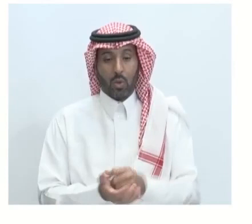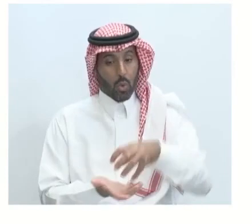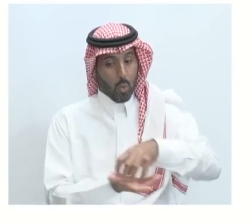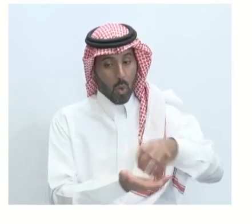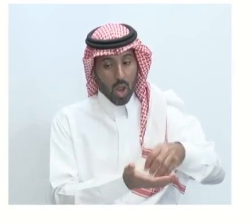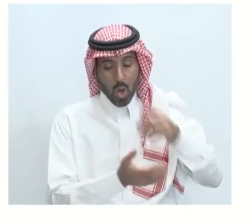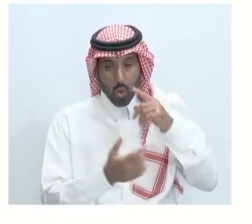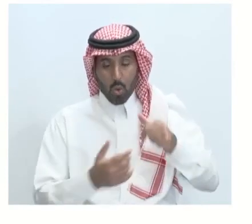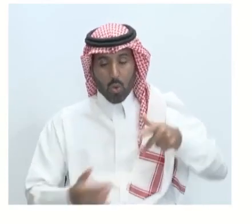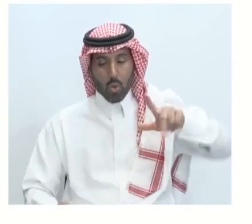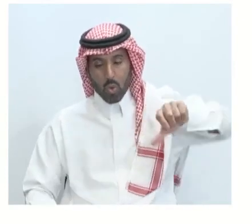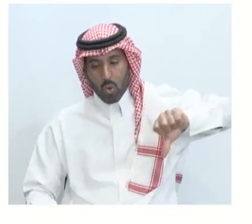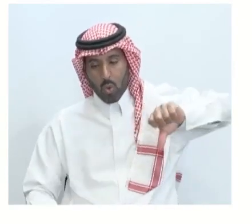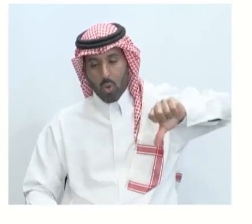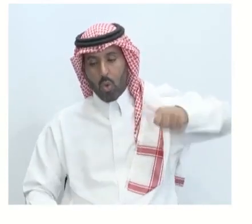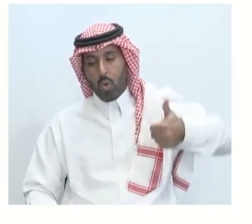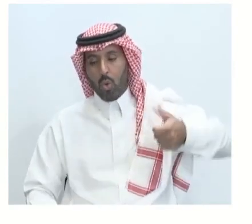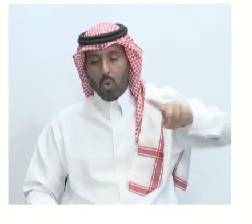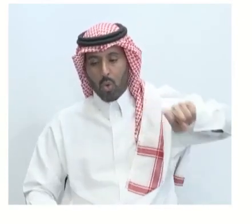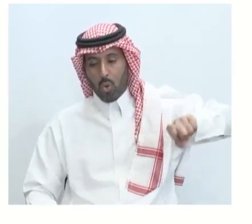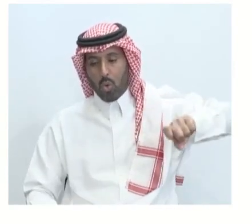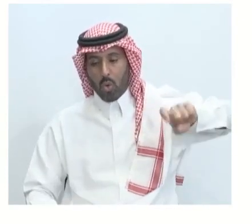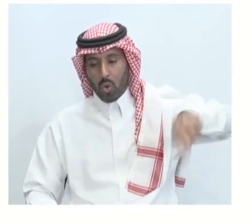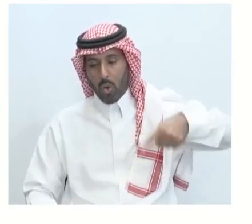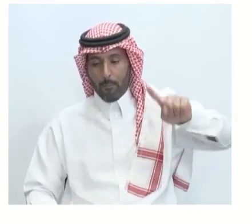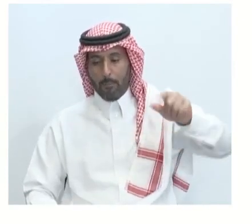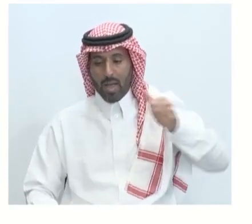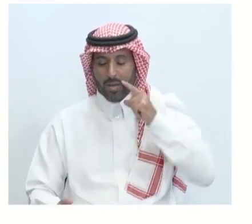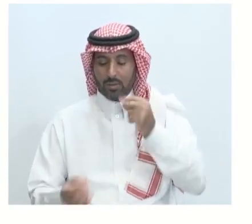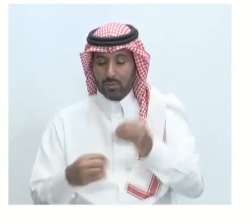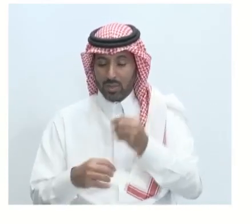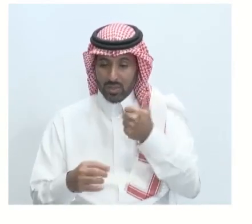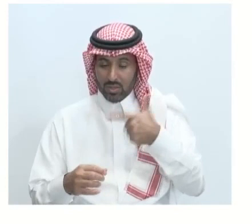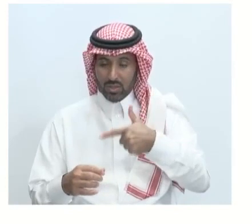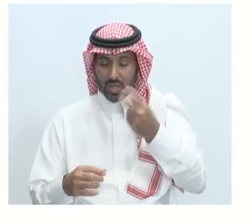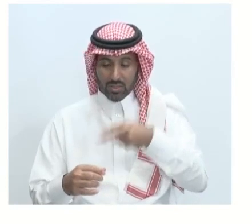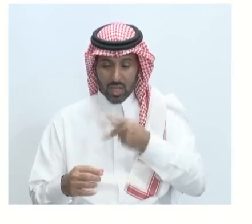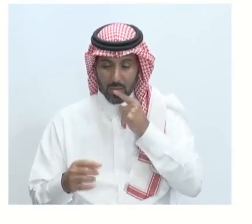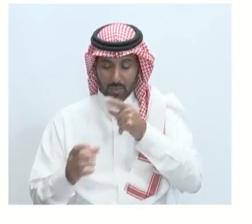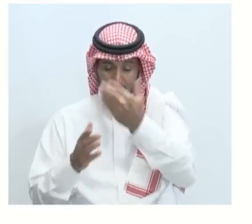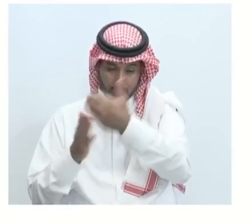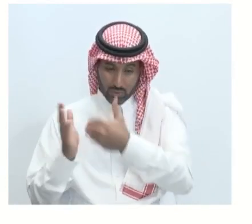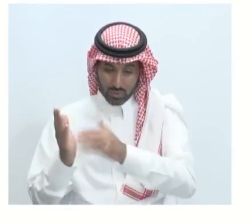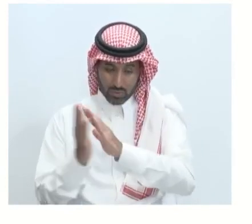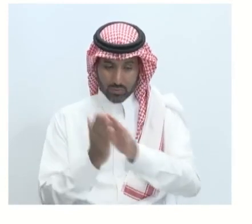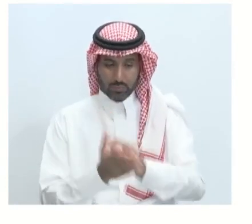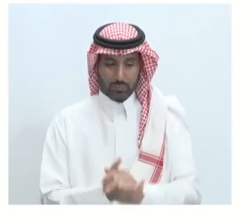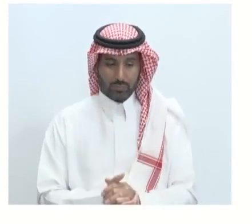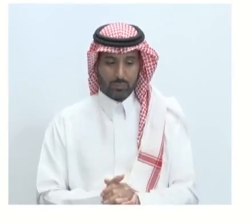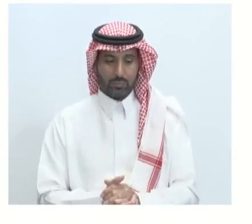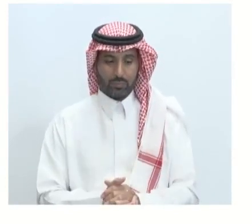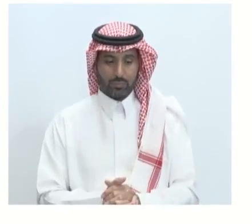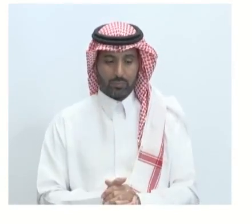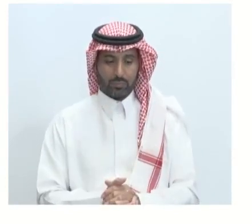معا تلسكوب متعدد المرايا قطره 16 متر ايضا عزيزي الطالب